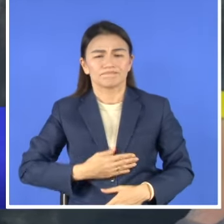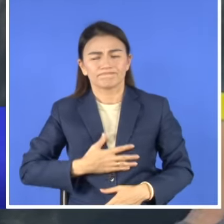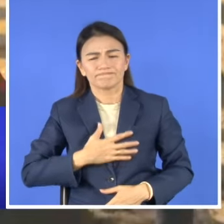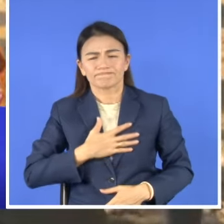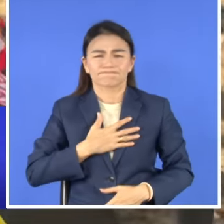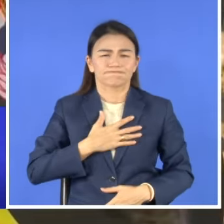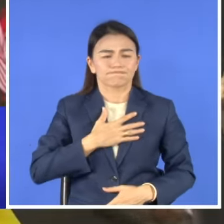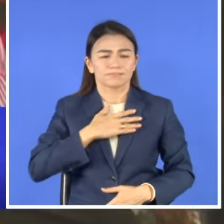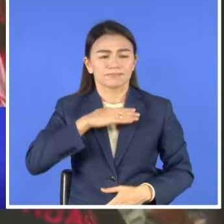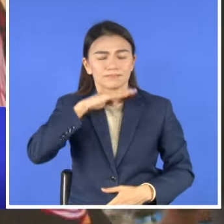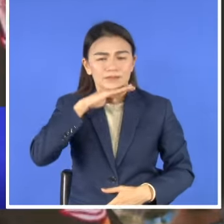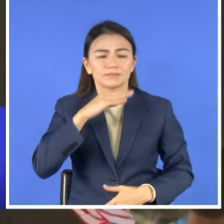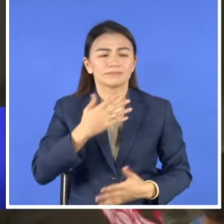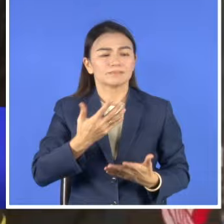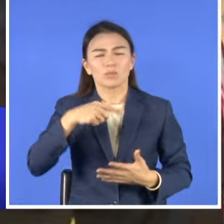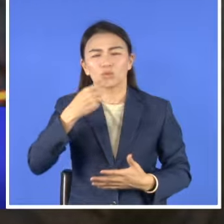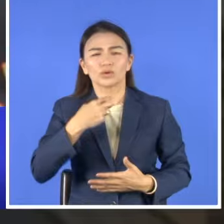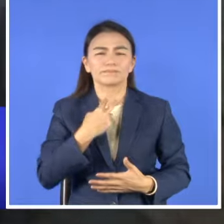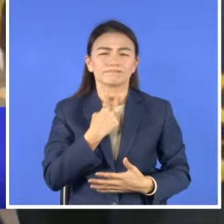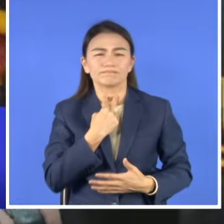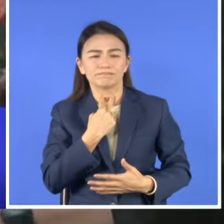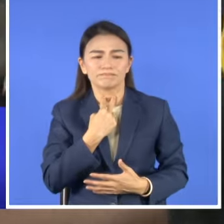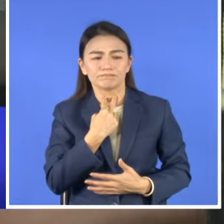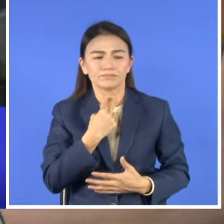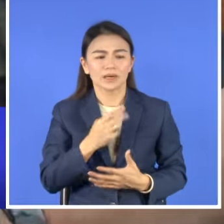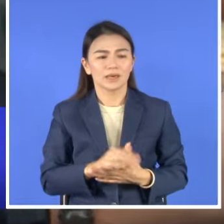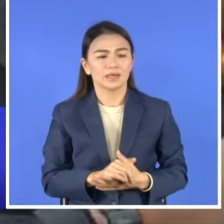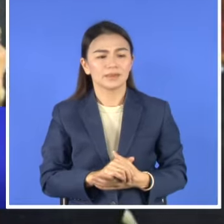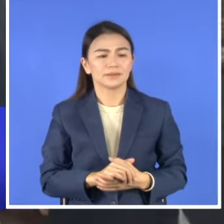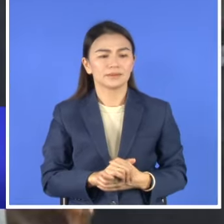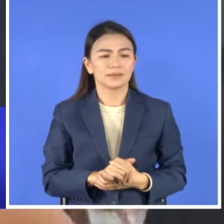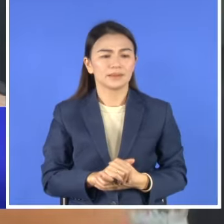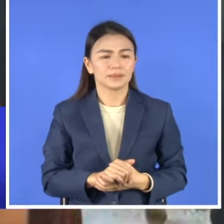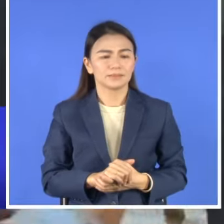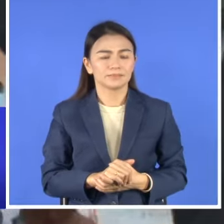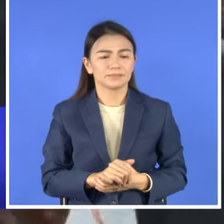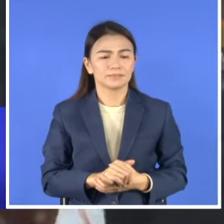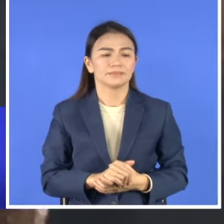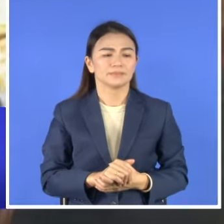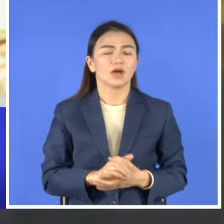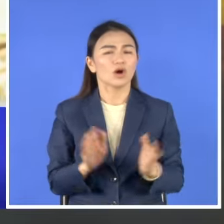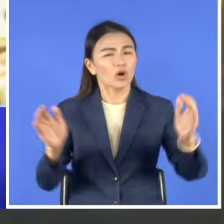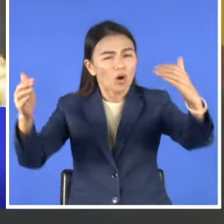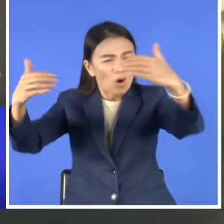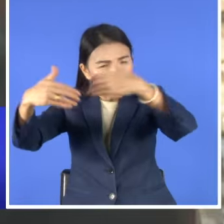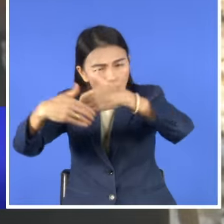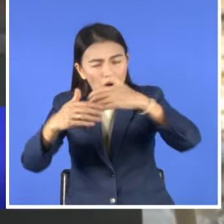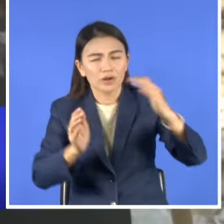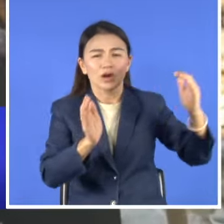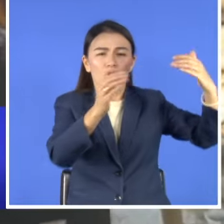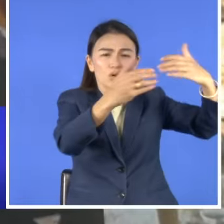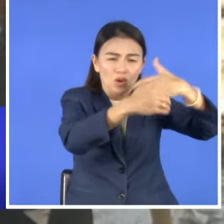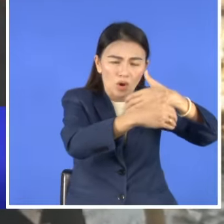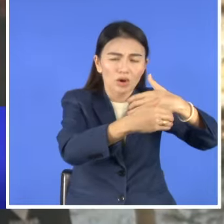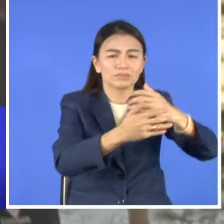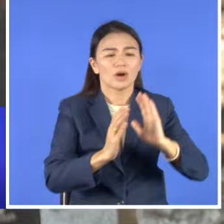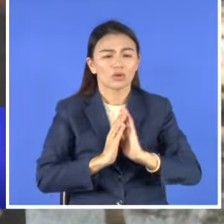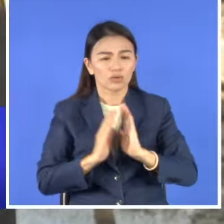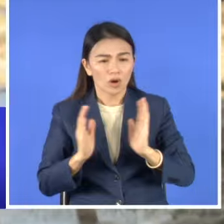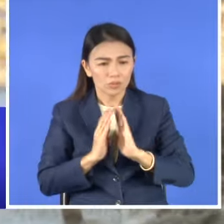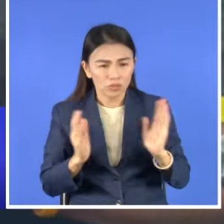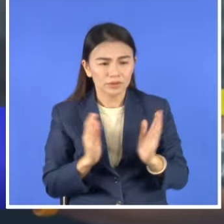จะพูดยังไงแป๊บนึงแม่เล็กนี่ตื้นตามใจนะคะสวมกอดคุณท็อปคุณไทยนะคะขอบคุณเป็นอย่างยิ่งเลยคือเงิน